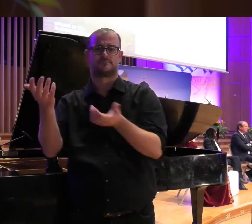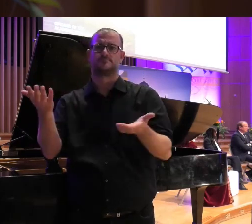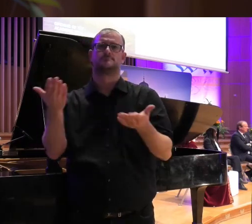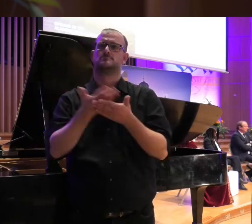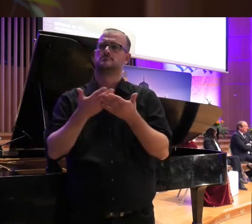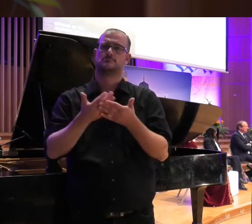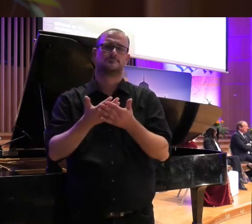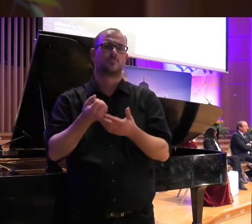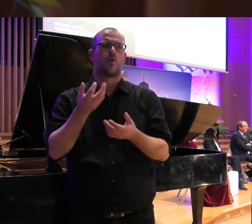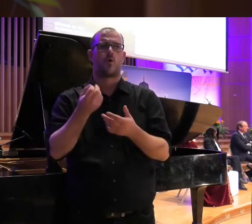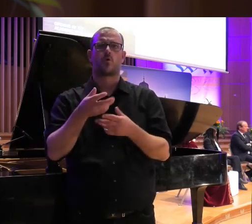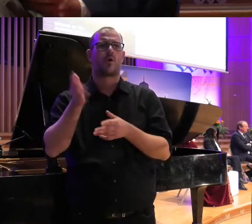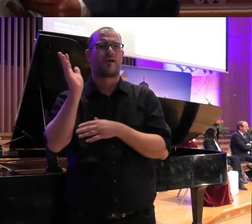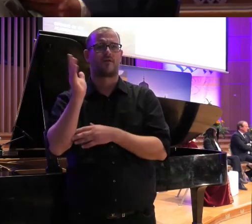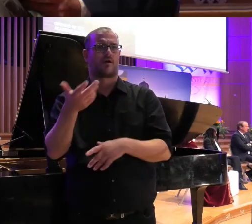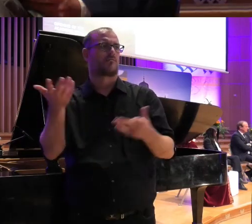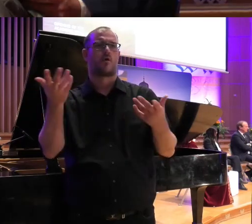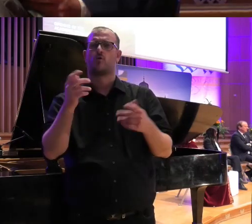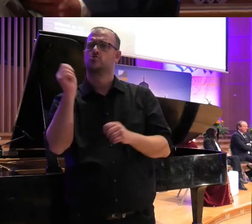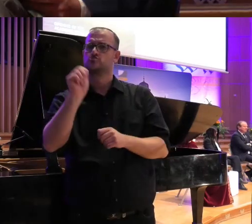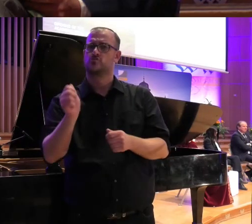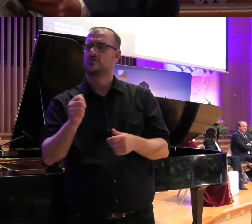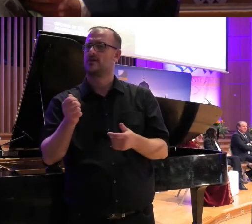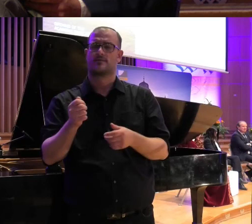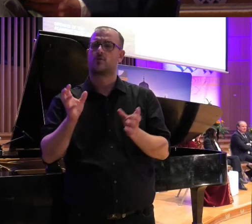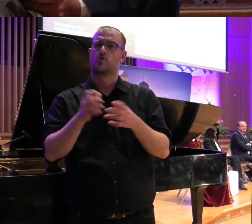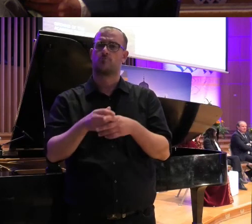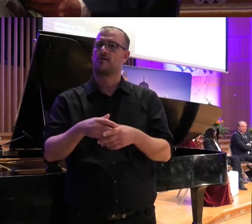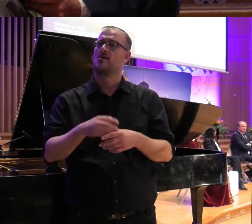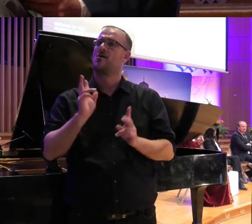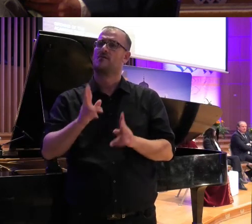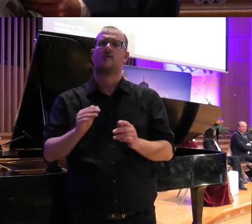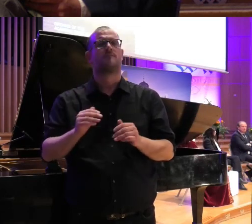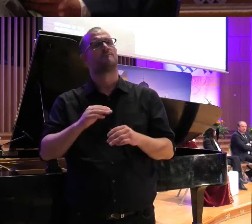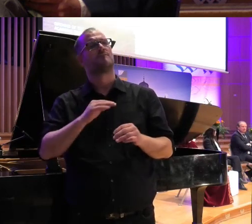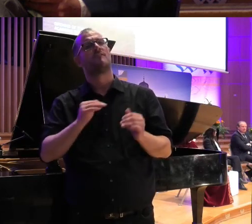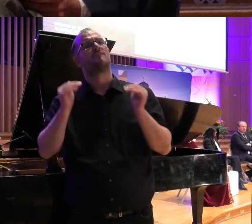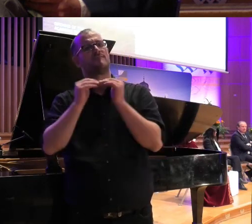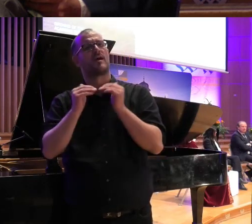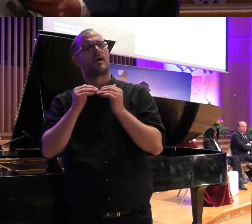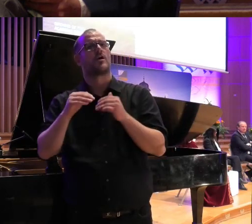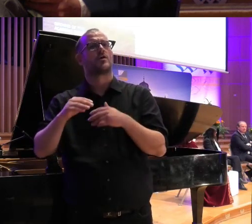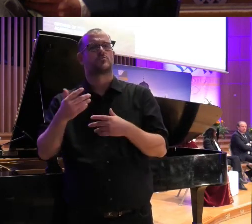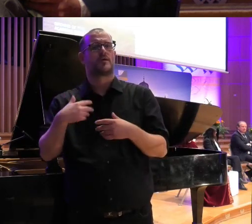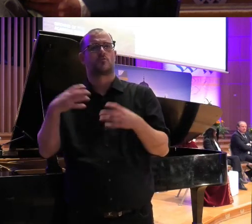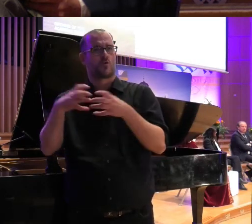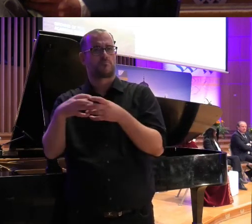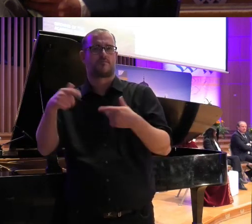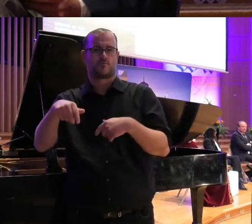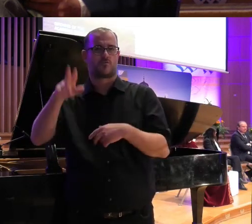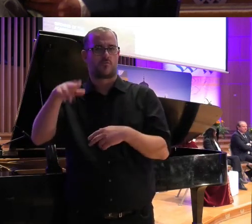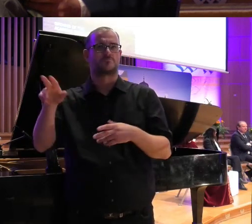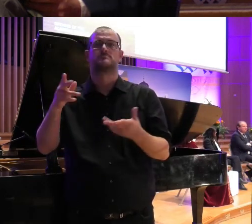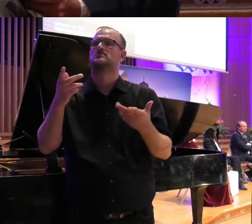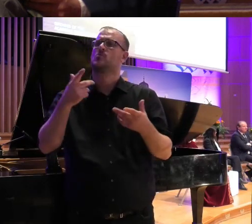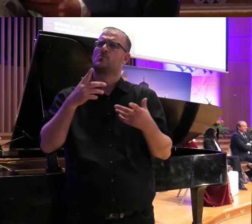das Öko-Referat oder die Studierendengruppe Fair Trade University. Und dieses Engagement zu unterstützen